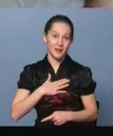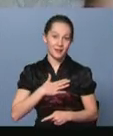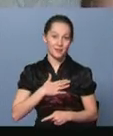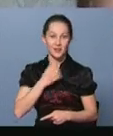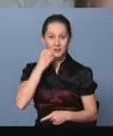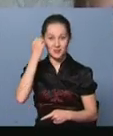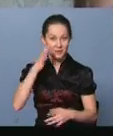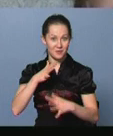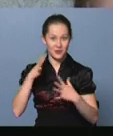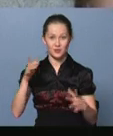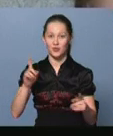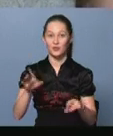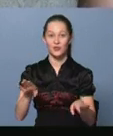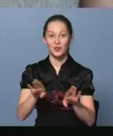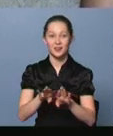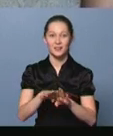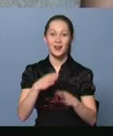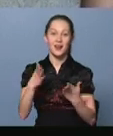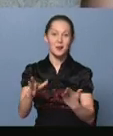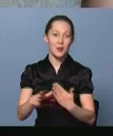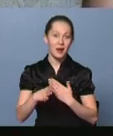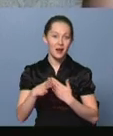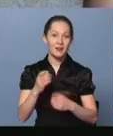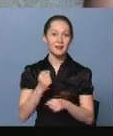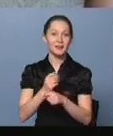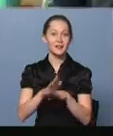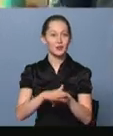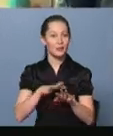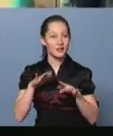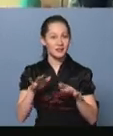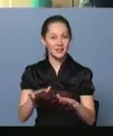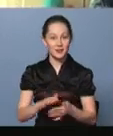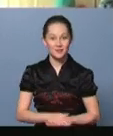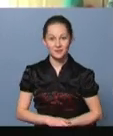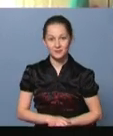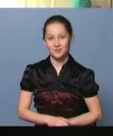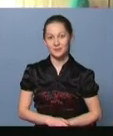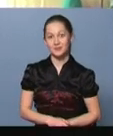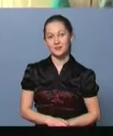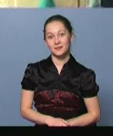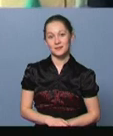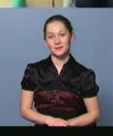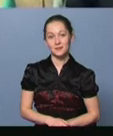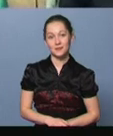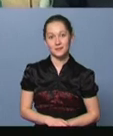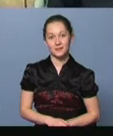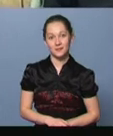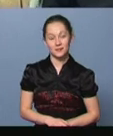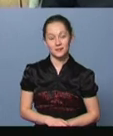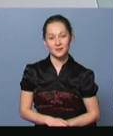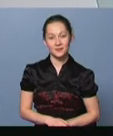спасибо огромное, то, что вот так вот помогаете. Делайте добрые дела. Елена Галимульна, Руслан Нуриахметов, телеканал «Моя